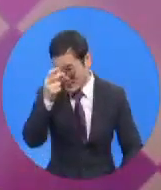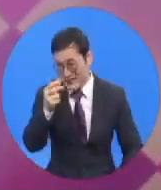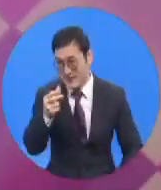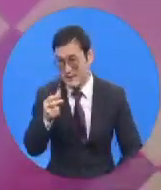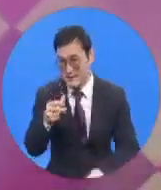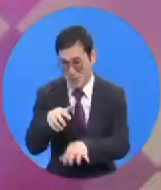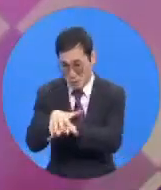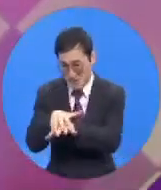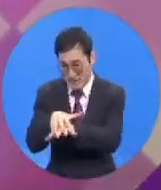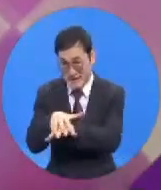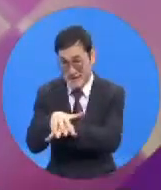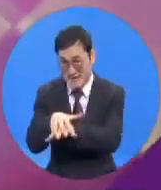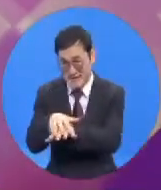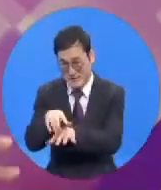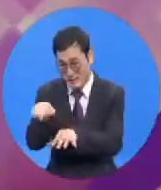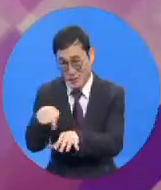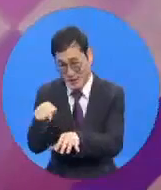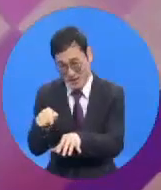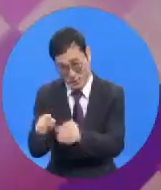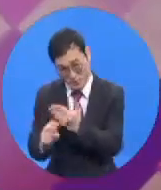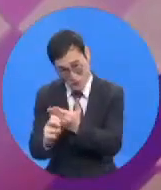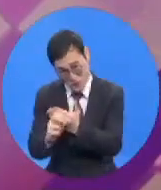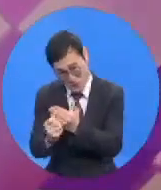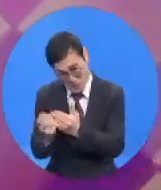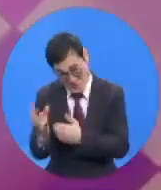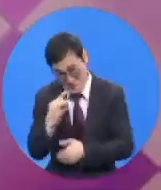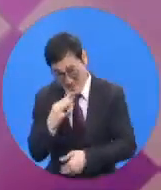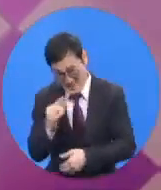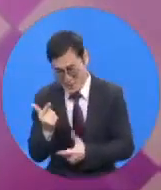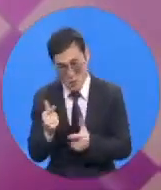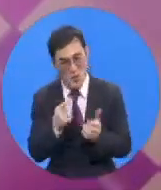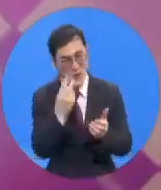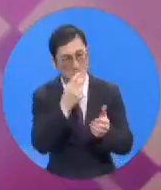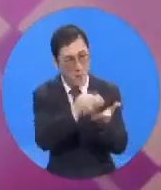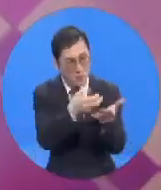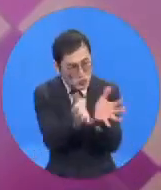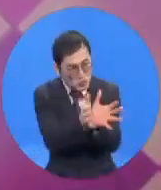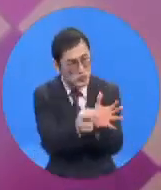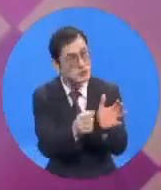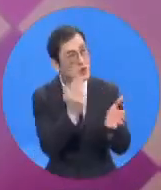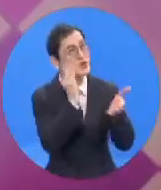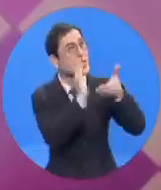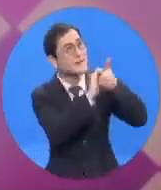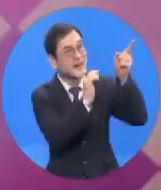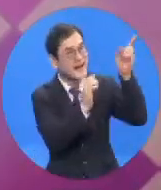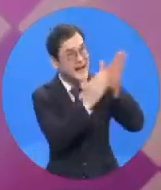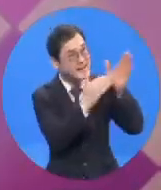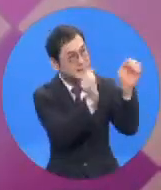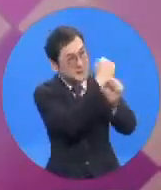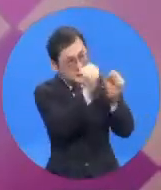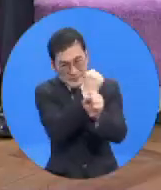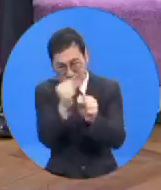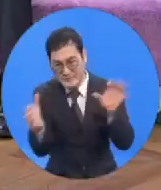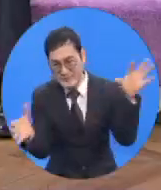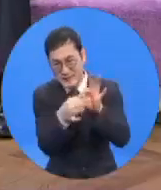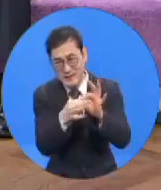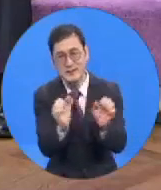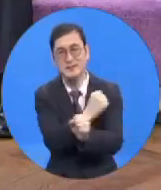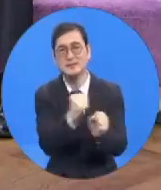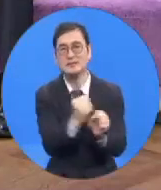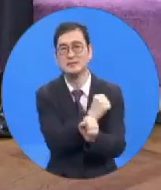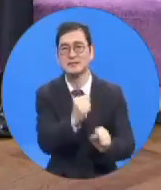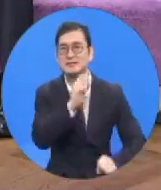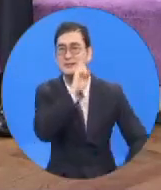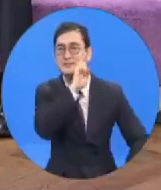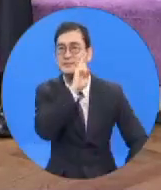결국은 법무부 간부들, 검찰 간부들 뿐이 아니라 청와대까지도 관여했을 수 있다. 지금 이렇게 주장하고 있어요. 어떻게 생각하십니까?